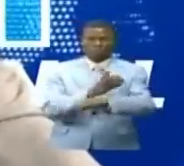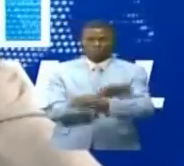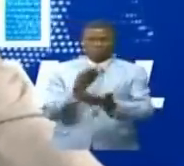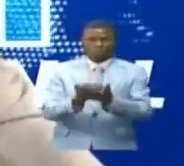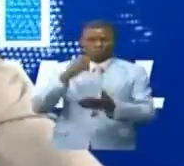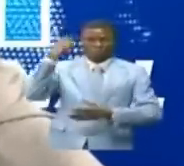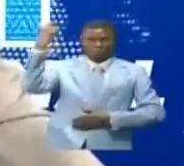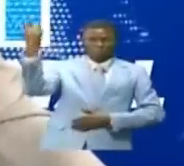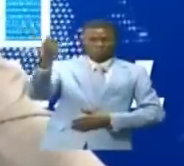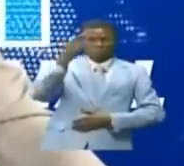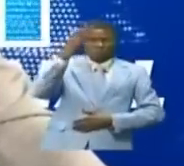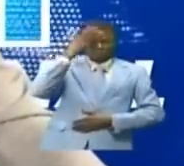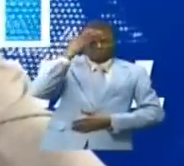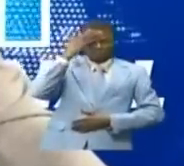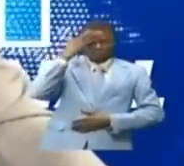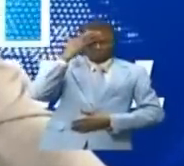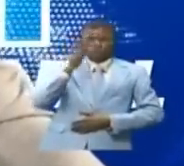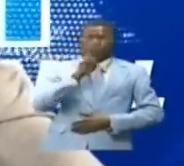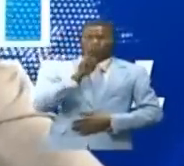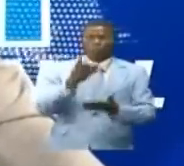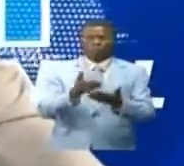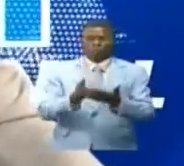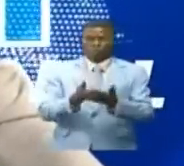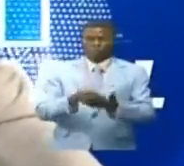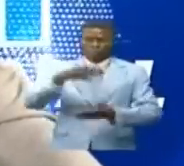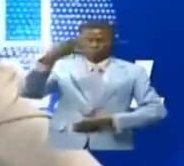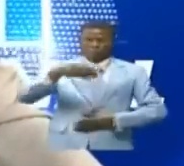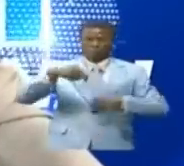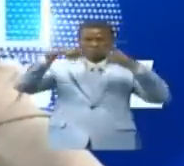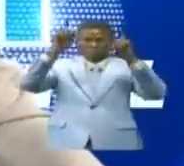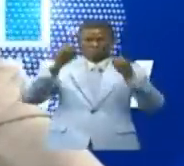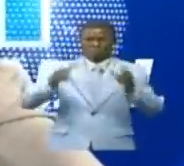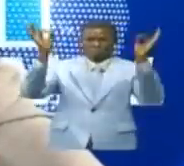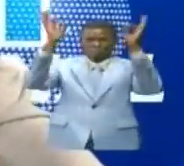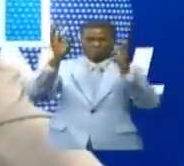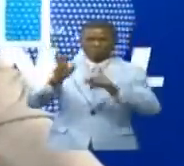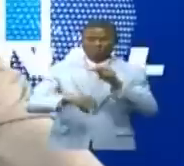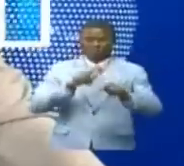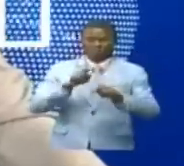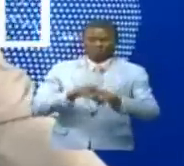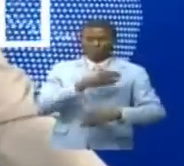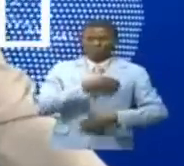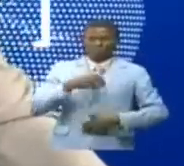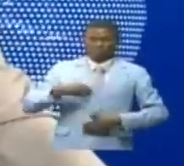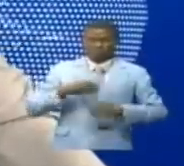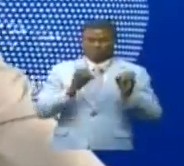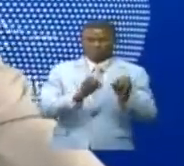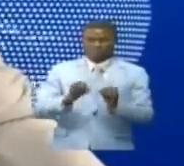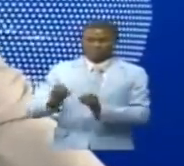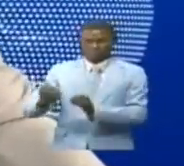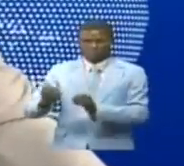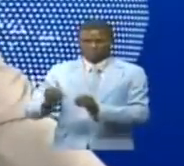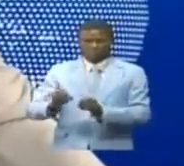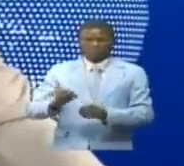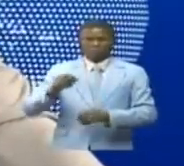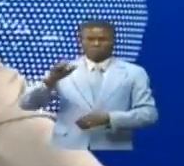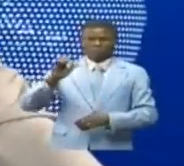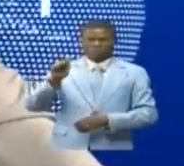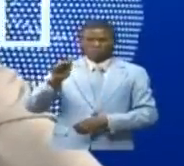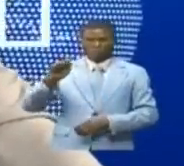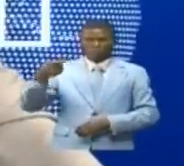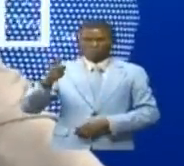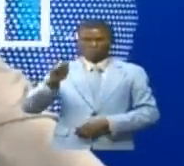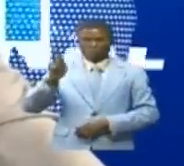monde, consciente de cette réalité, la 4e édition du Forum international des femmes, organisée par l'AGICA, a mis un